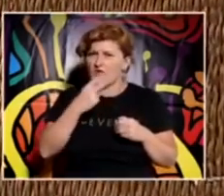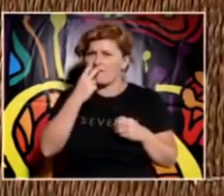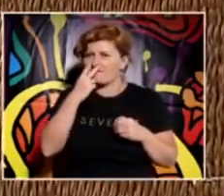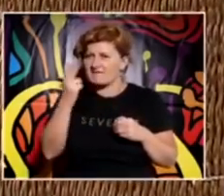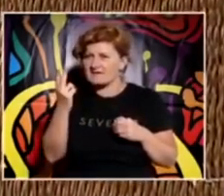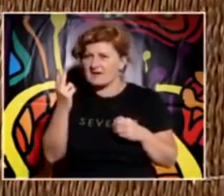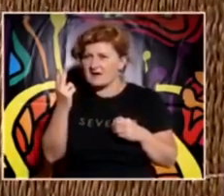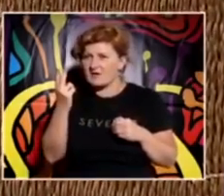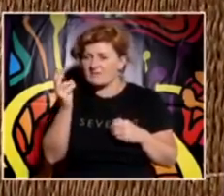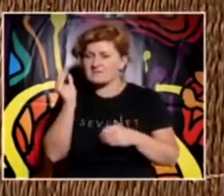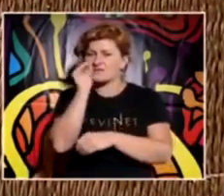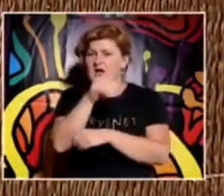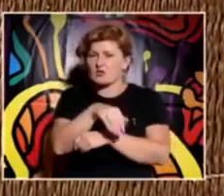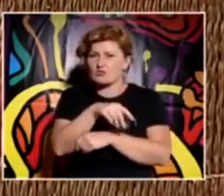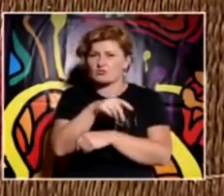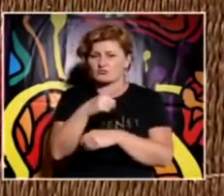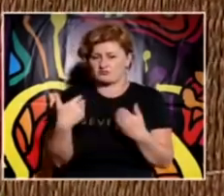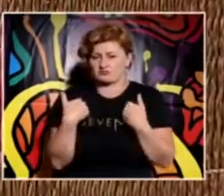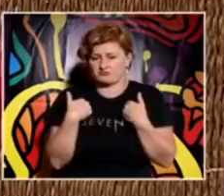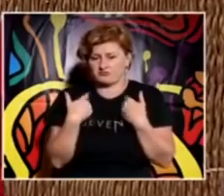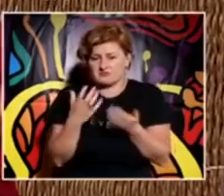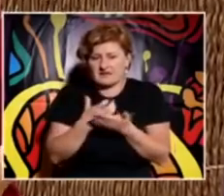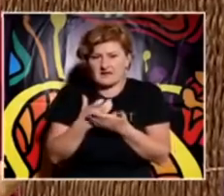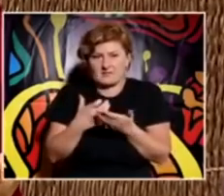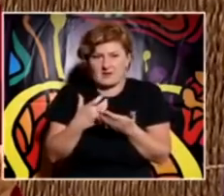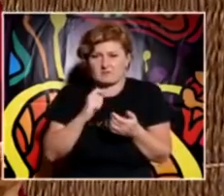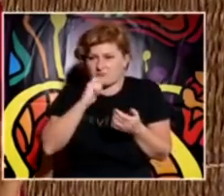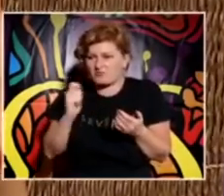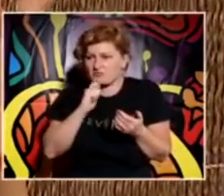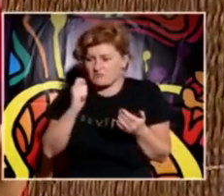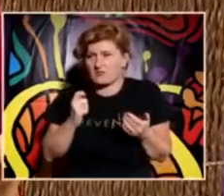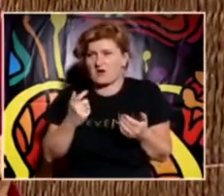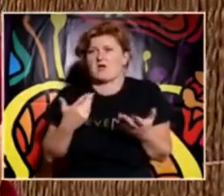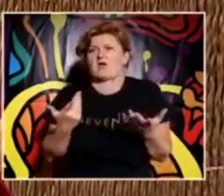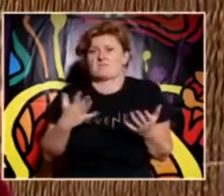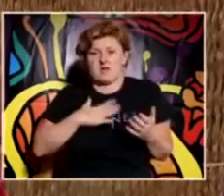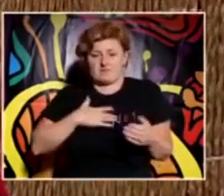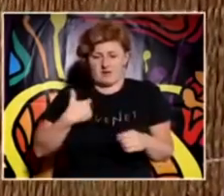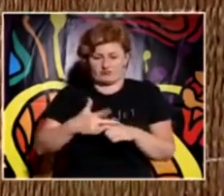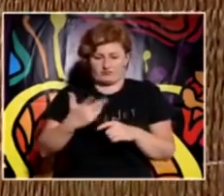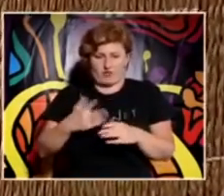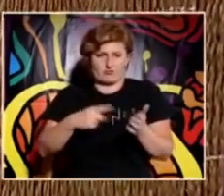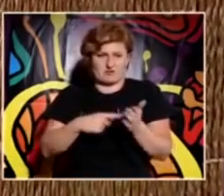z podróżowania. Jeśli nie spróbuję teraz, to kiedy? Mam 35 lat, to jest chyba ostatni moment.